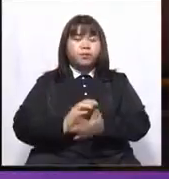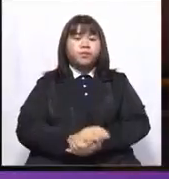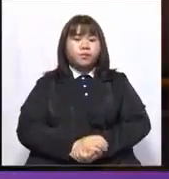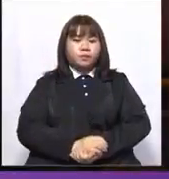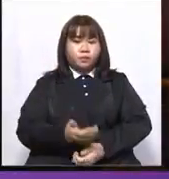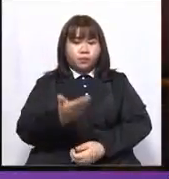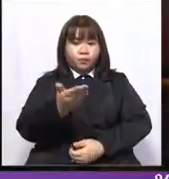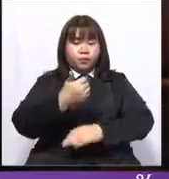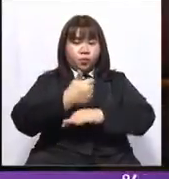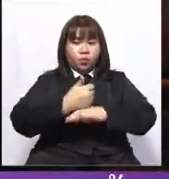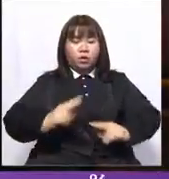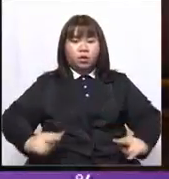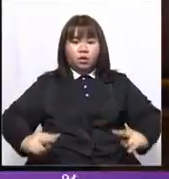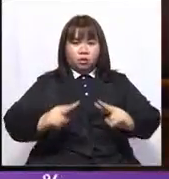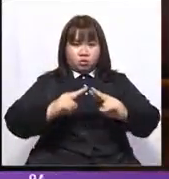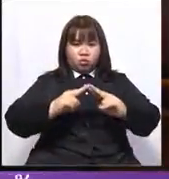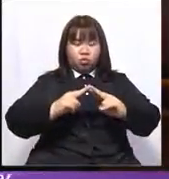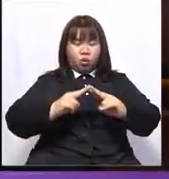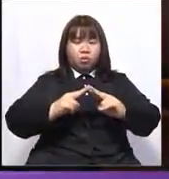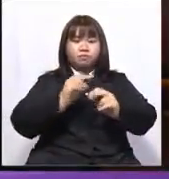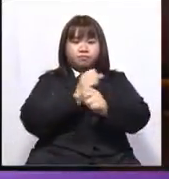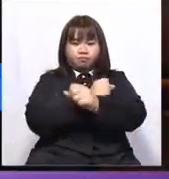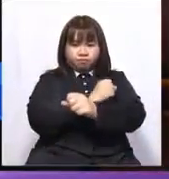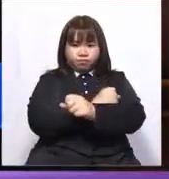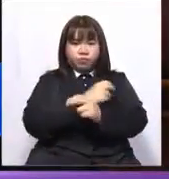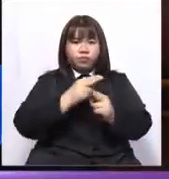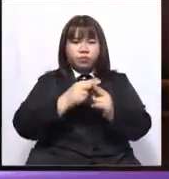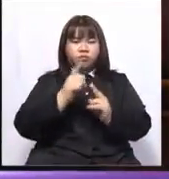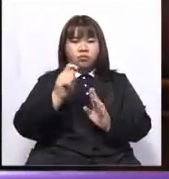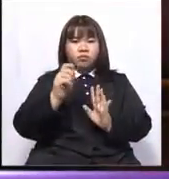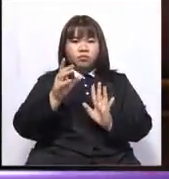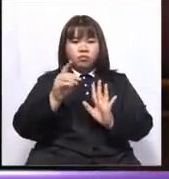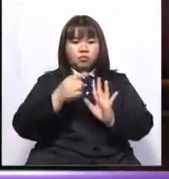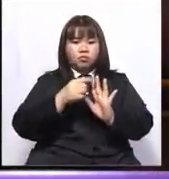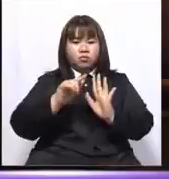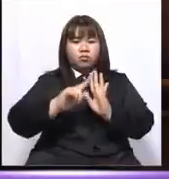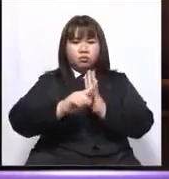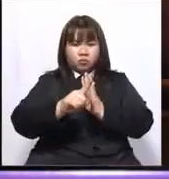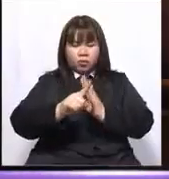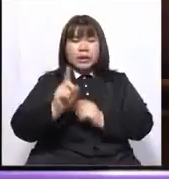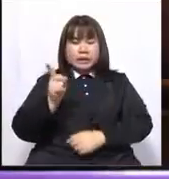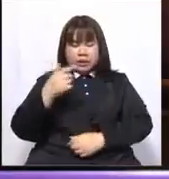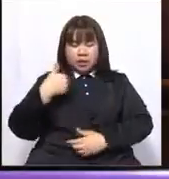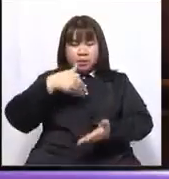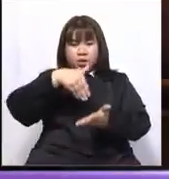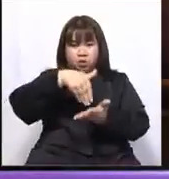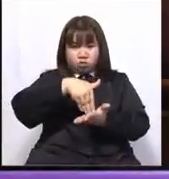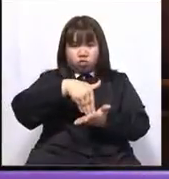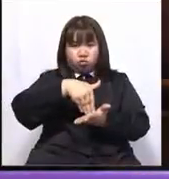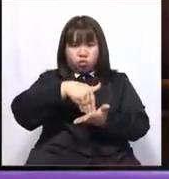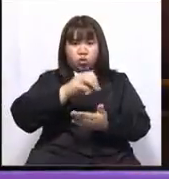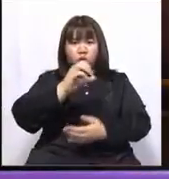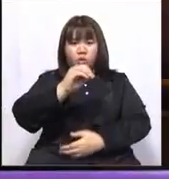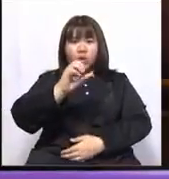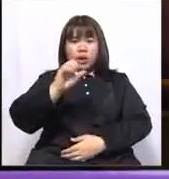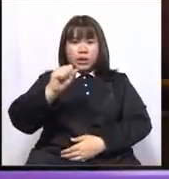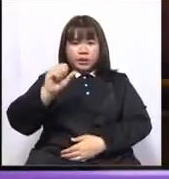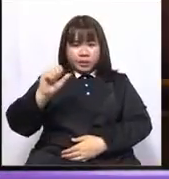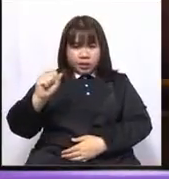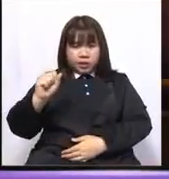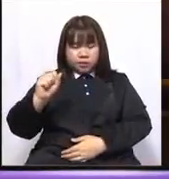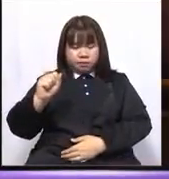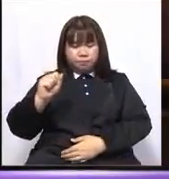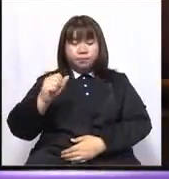รัฐมนตรีว่าการกระทรวงแรงงานพลตำรวจเอกอดุลแสงสิงแก้วก็บอกนะครับว่าศูนย์บริการแบบเบ็ดเสร็จว่า One Stop Service OSS